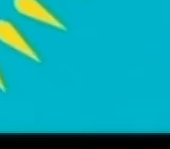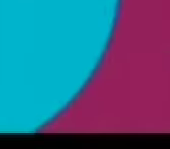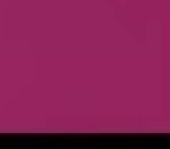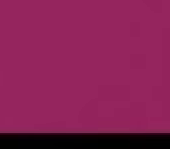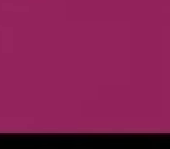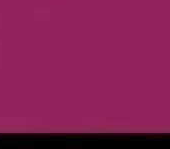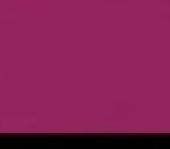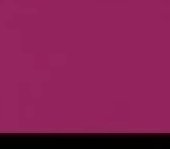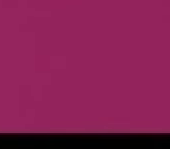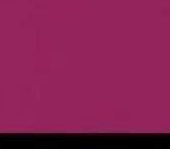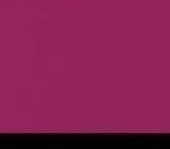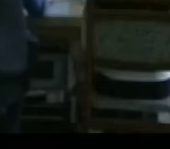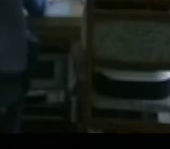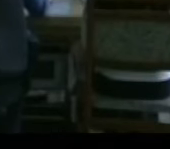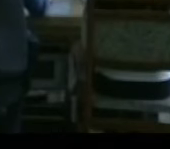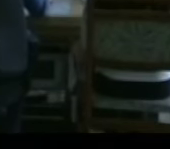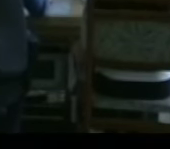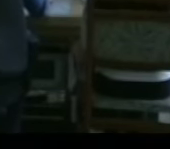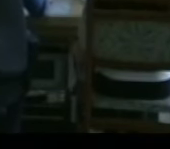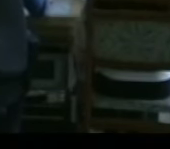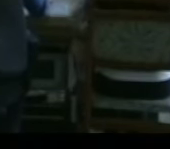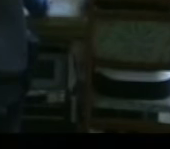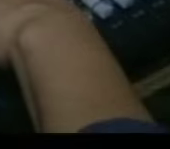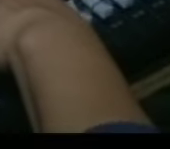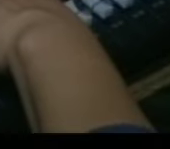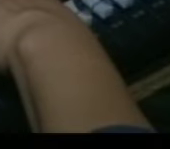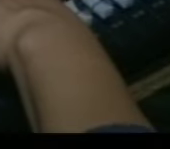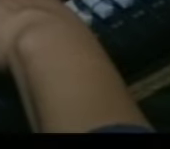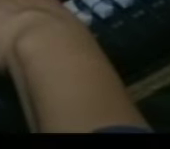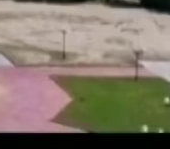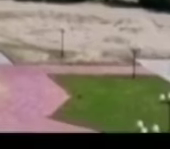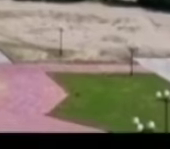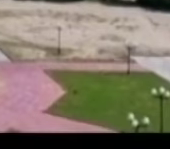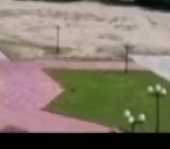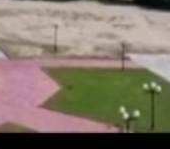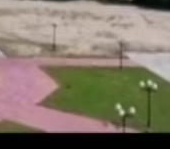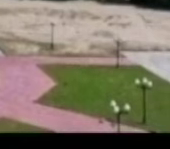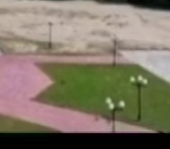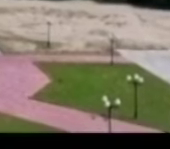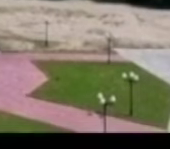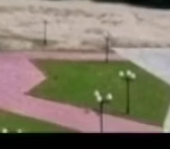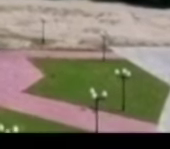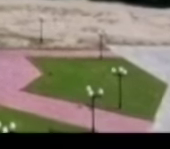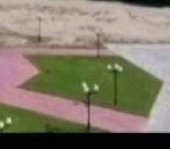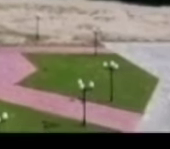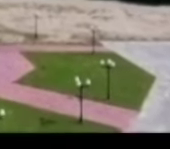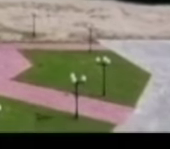Телеканал «Казахстан Семей» меняет свое название. С сегодняшнего дня канал называется «Семей».